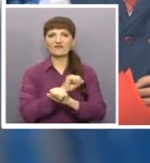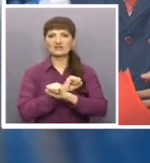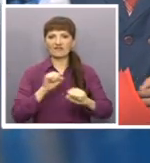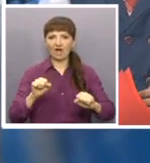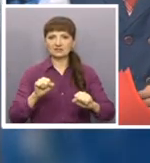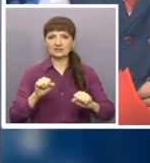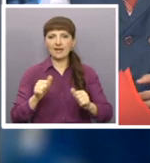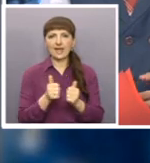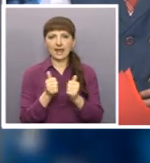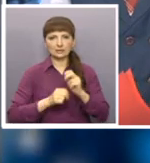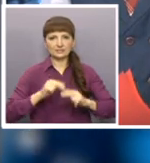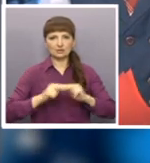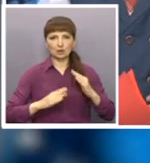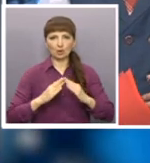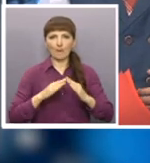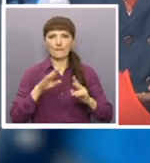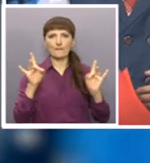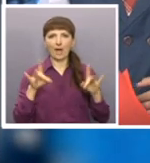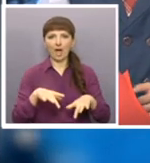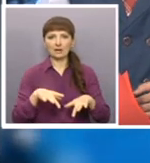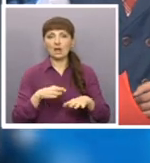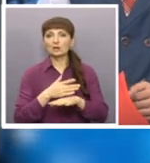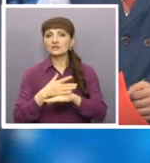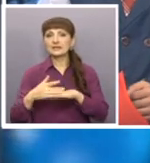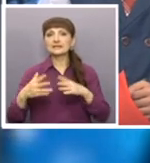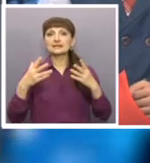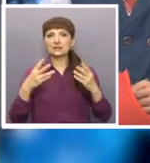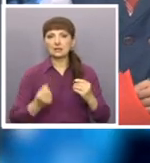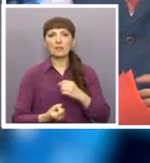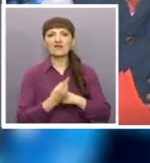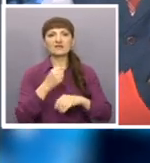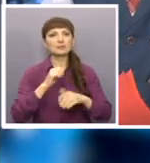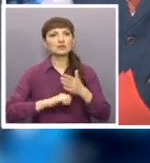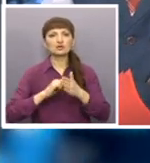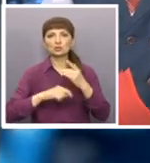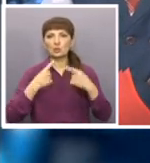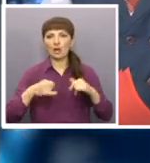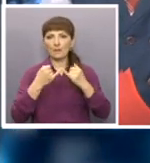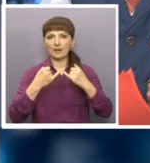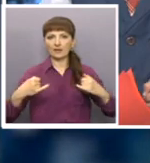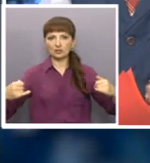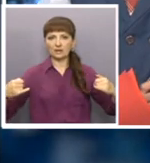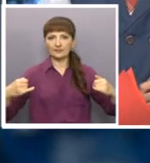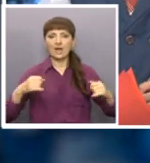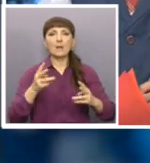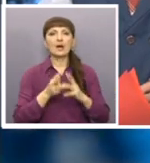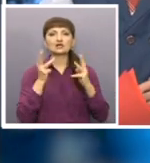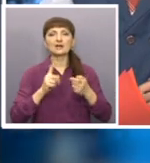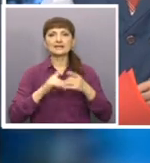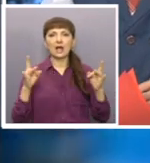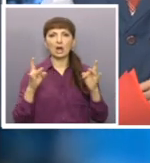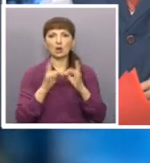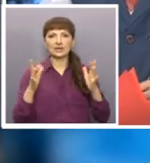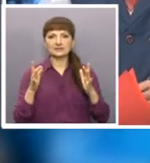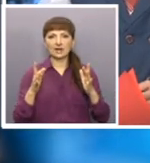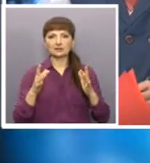взорвался в пристроенном возле дома баре. Но вот спустя несколько дней появилась версия с проводкой, мол, пожар мог возникнуть из-за короткого